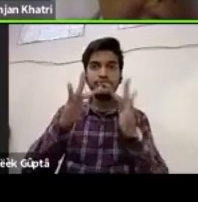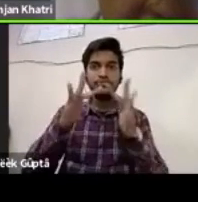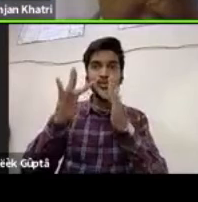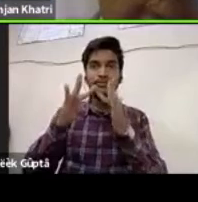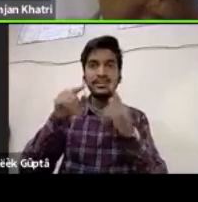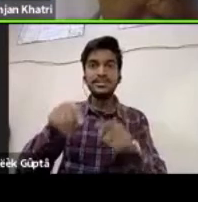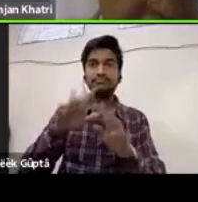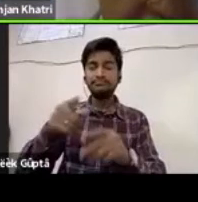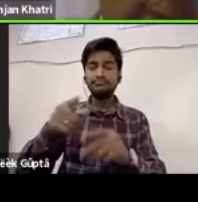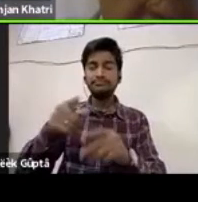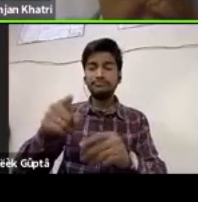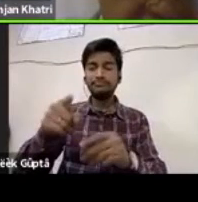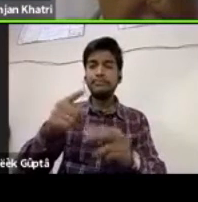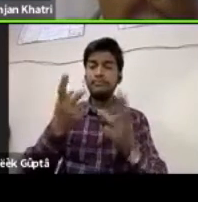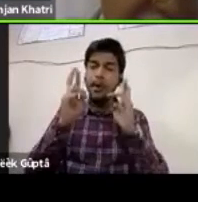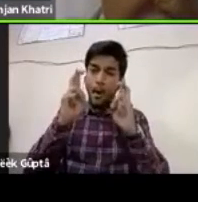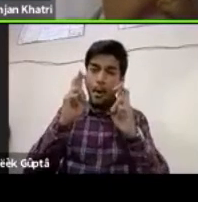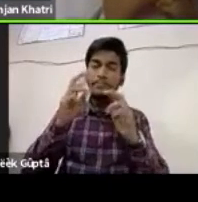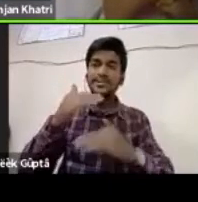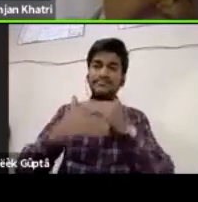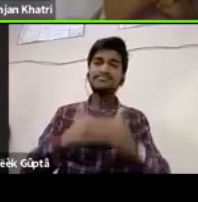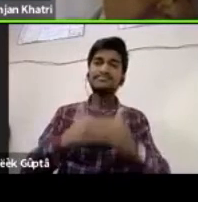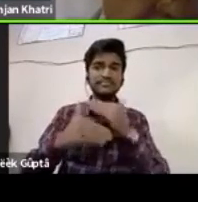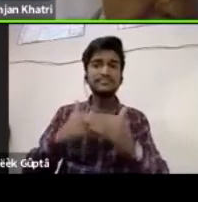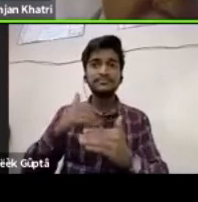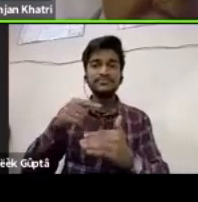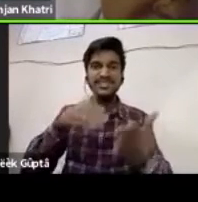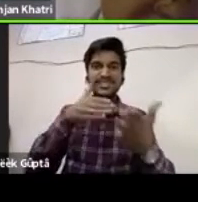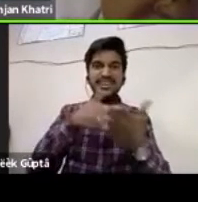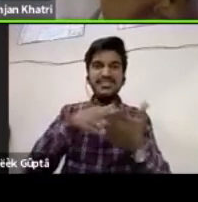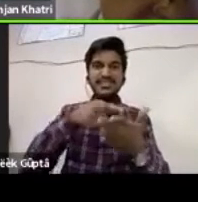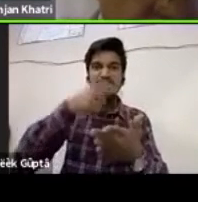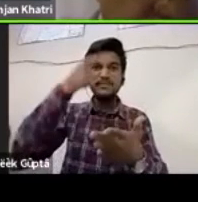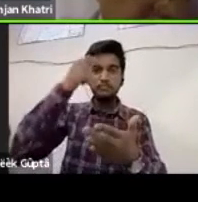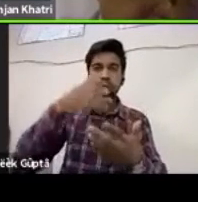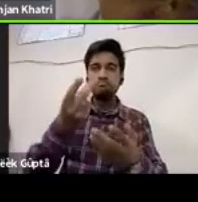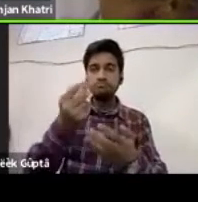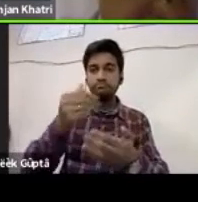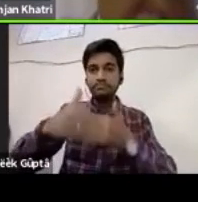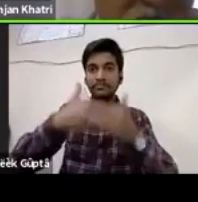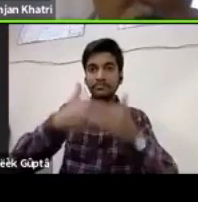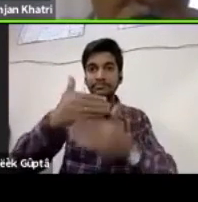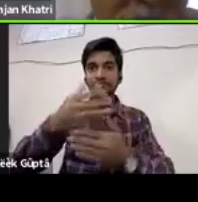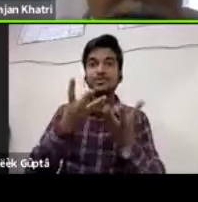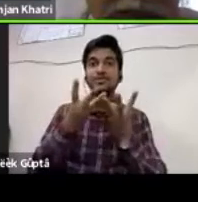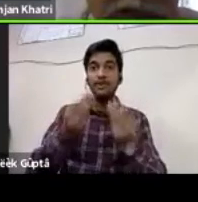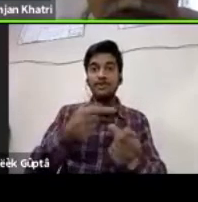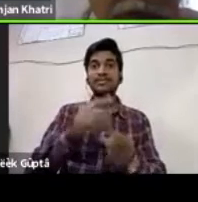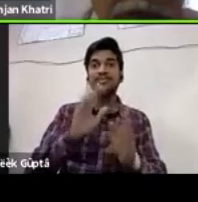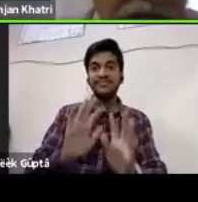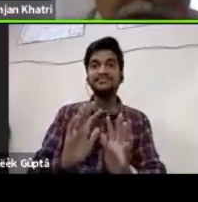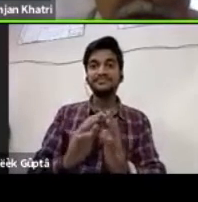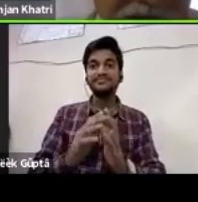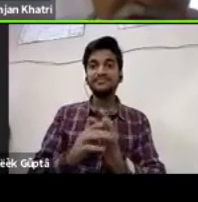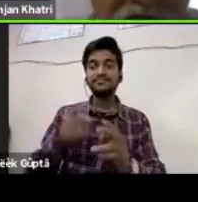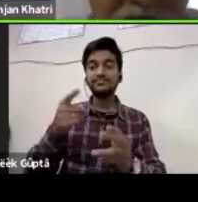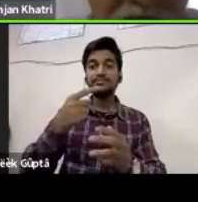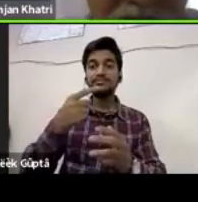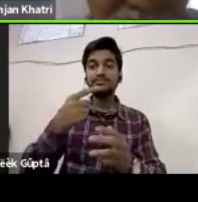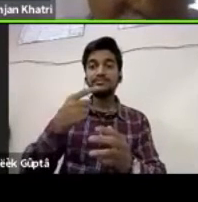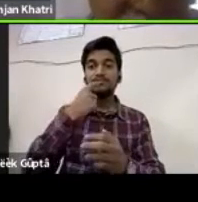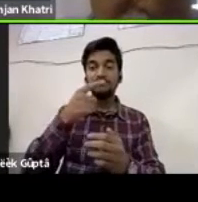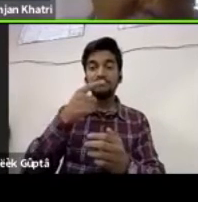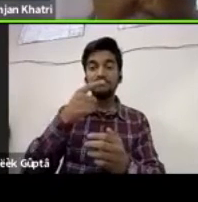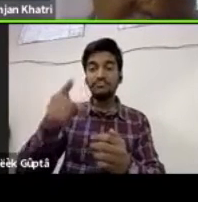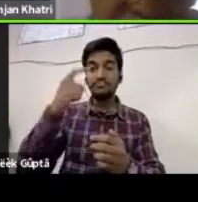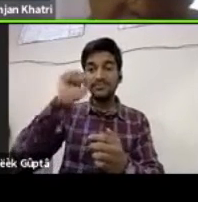कि शायद बैरियर फ्री वेबसाइट भी बहुत ही जल्दी हो जाएगा। और मैं सोच रहा हूँ कि अगर